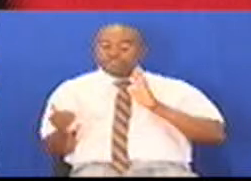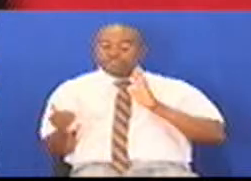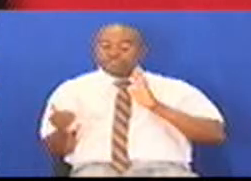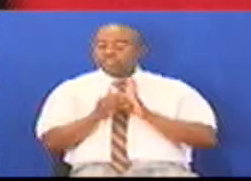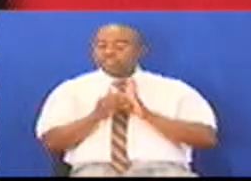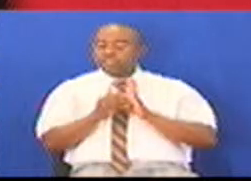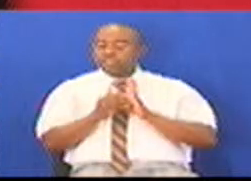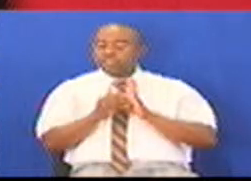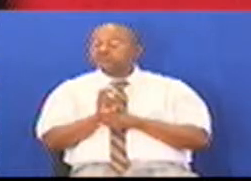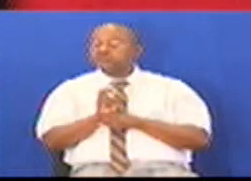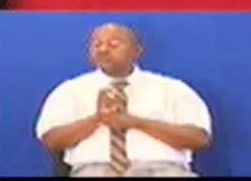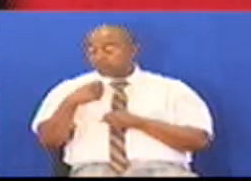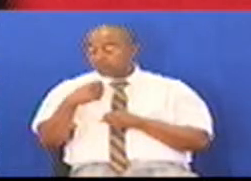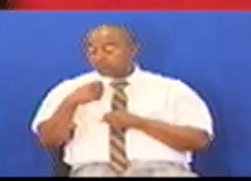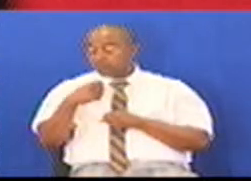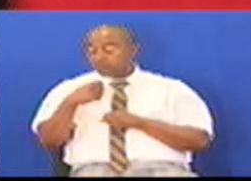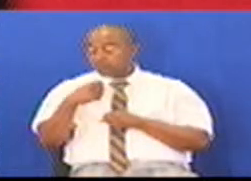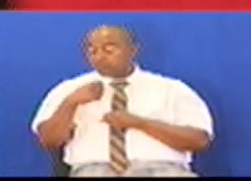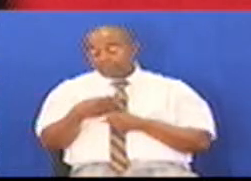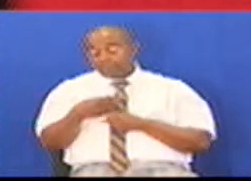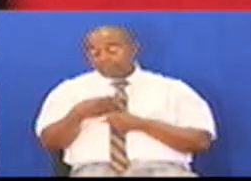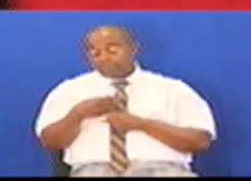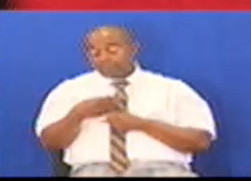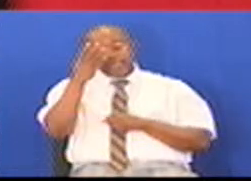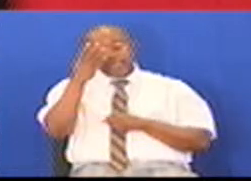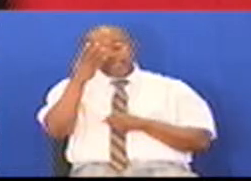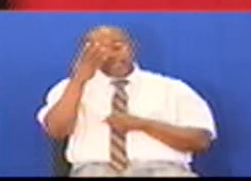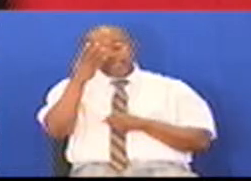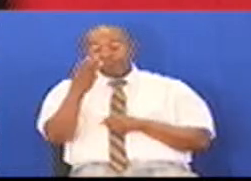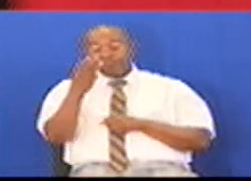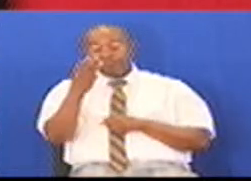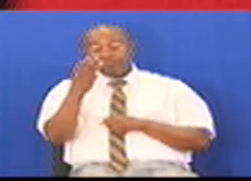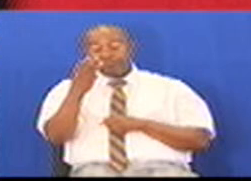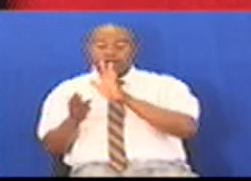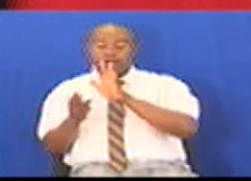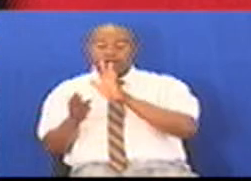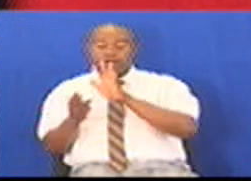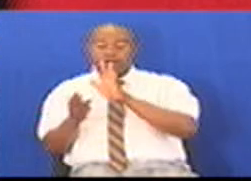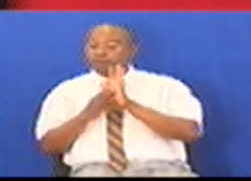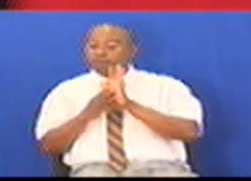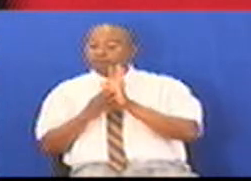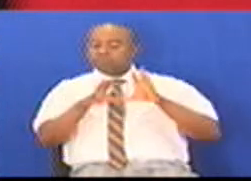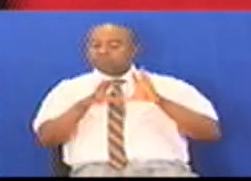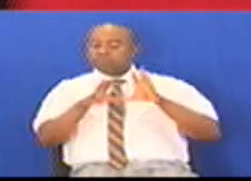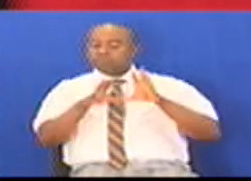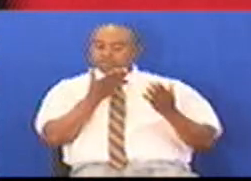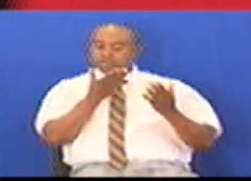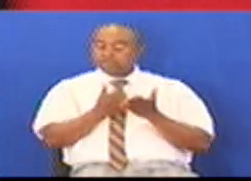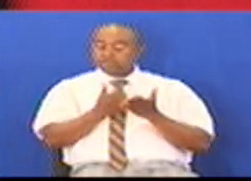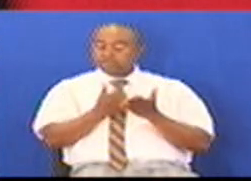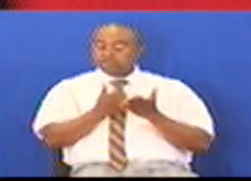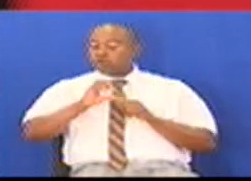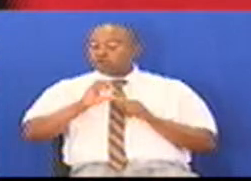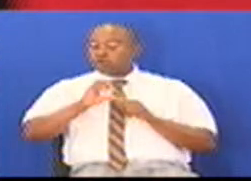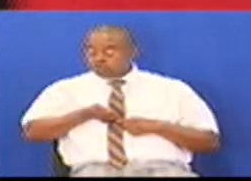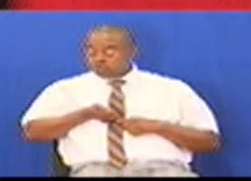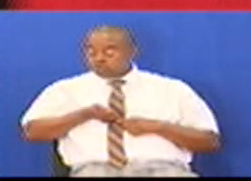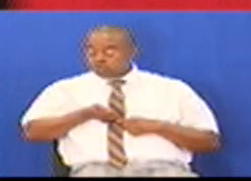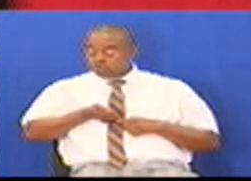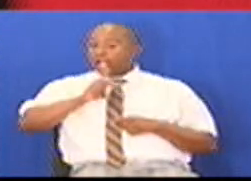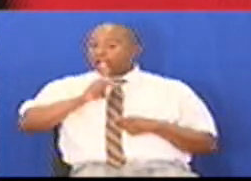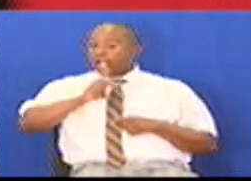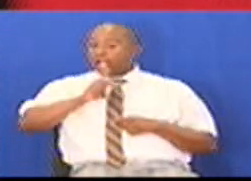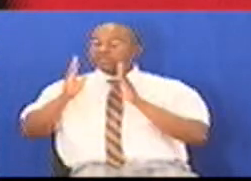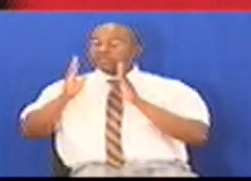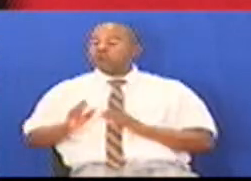kodi sura ya 438, Mheshimiwa Spika, kamati inakubaliana na mapendekezo ya serikali ya kumruhusu kamishna mkuu wa mamlaka ya mapato